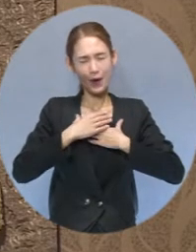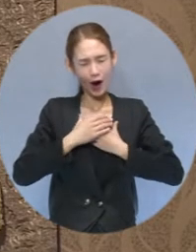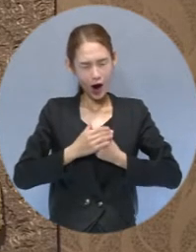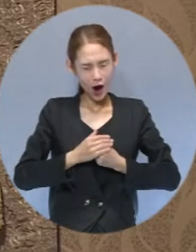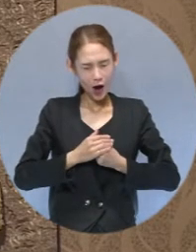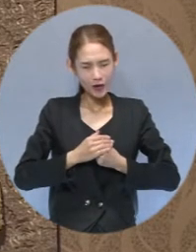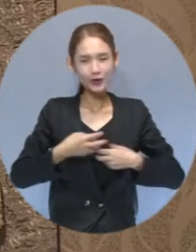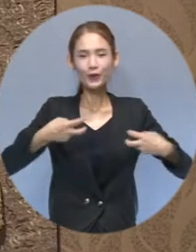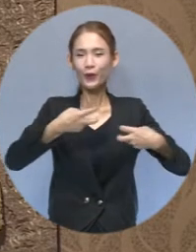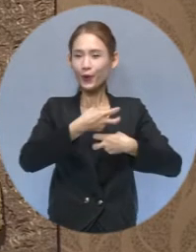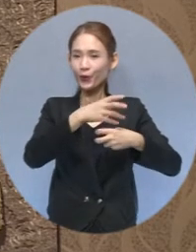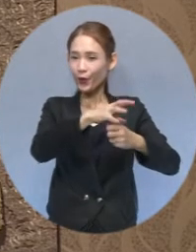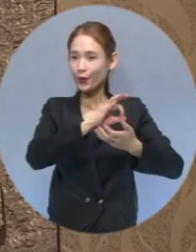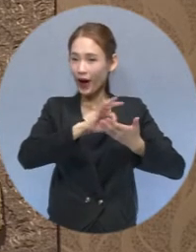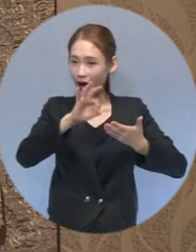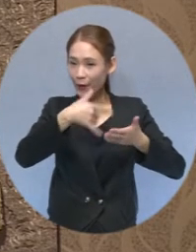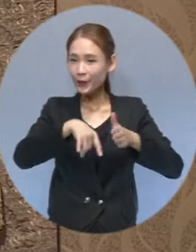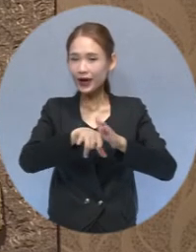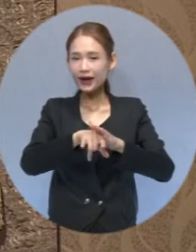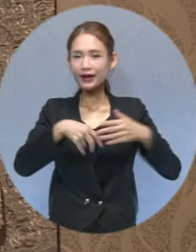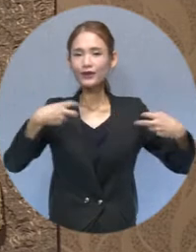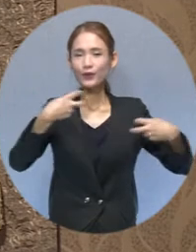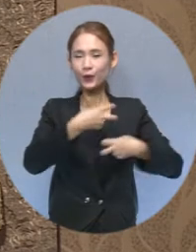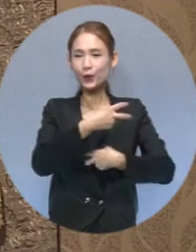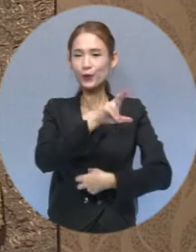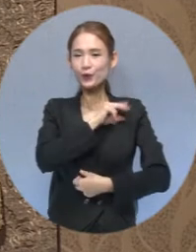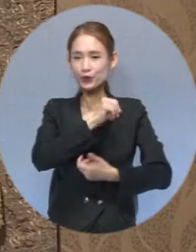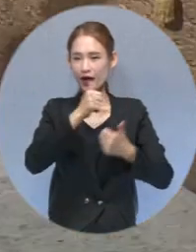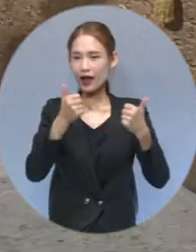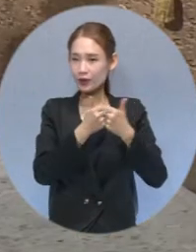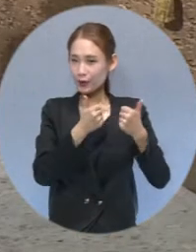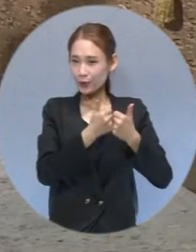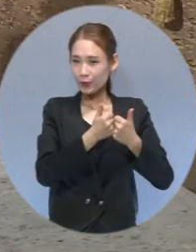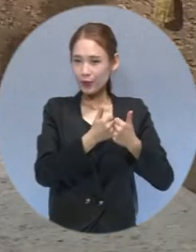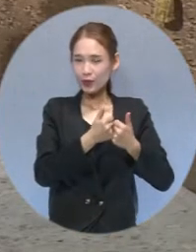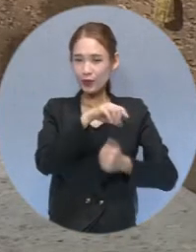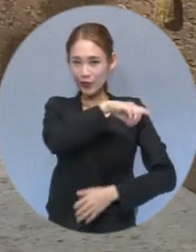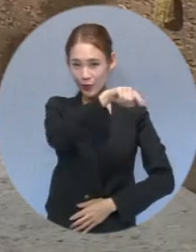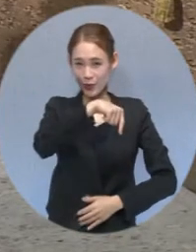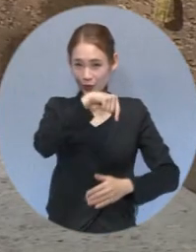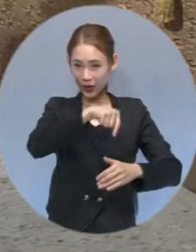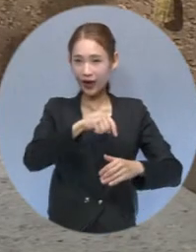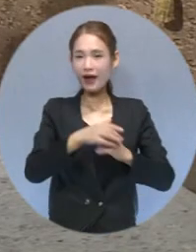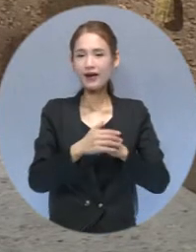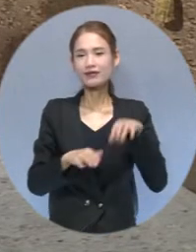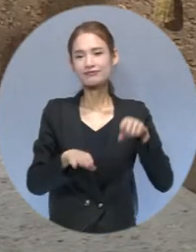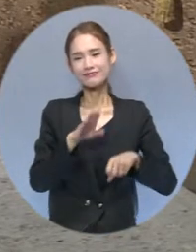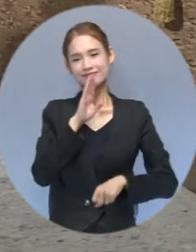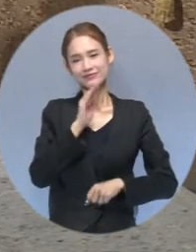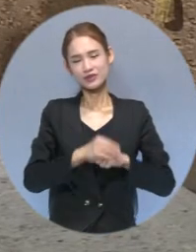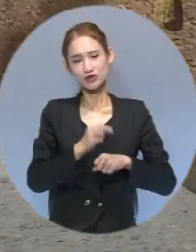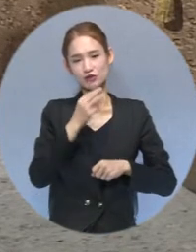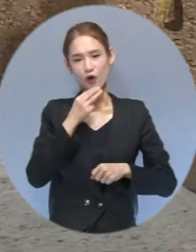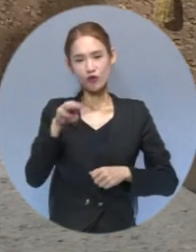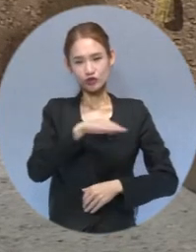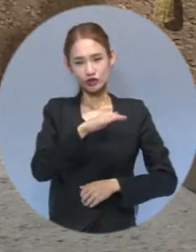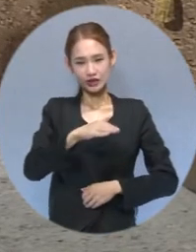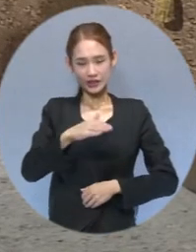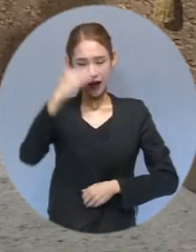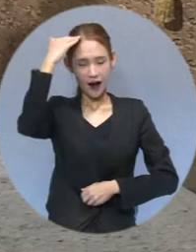있게끔 하는 곳이 바로 교통위원회입니다. 네, 그러니까 어떻게 보면 서울이 또 우리나라의 수도다